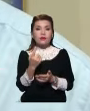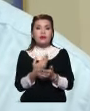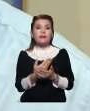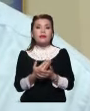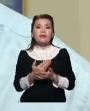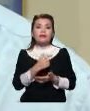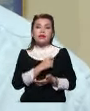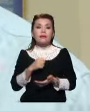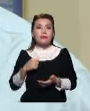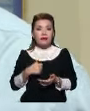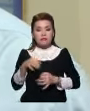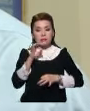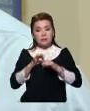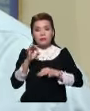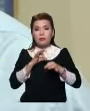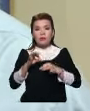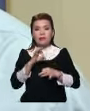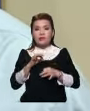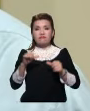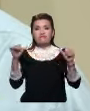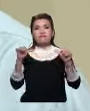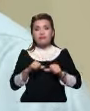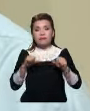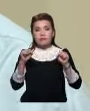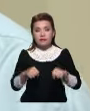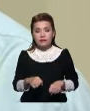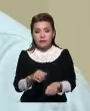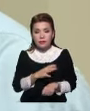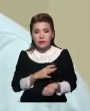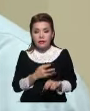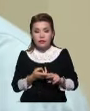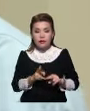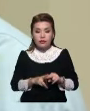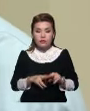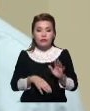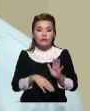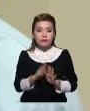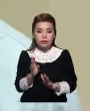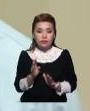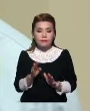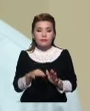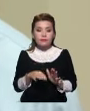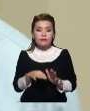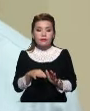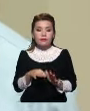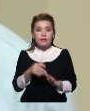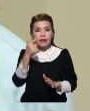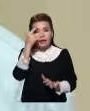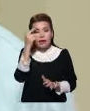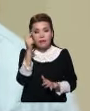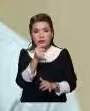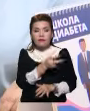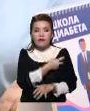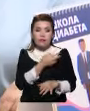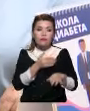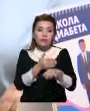самостоятельно принимать препараты можно усугубить просто эту болезнь, это все. Мое такое мнение. Только к грамотному специалисту